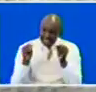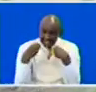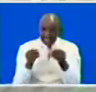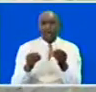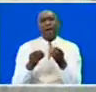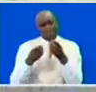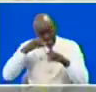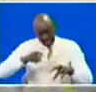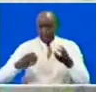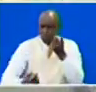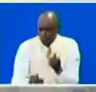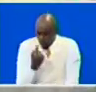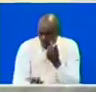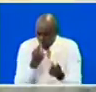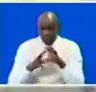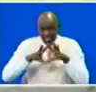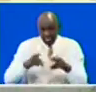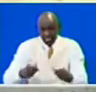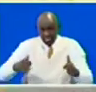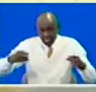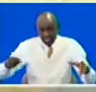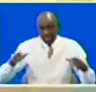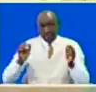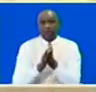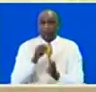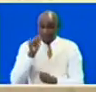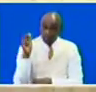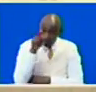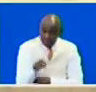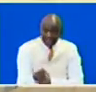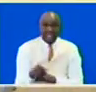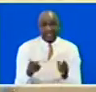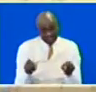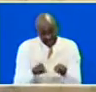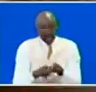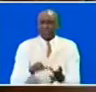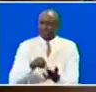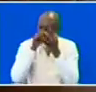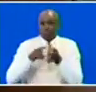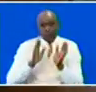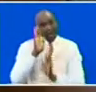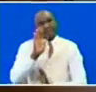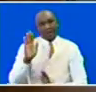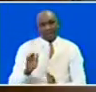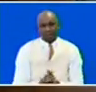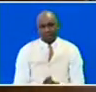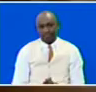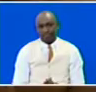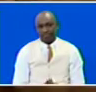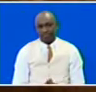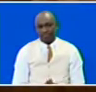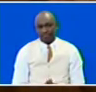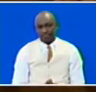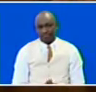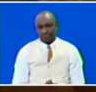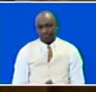kwa umakini na kutengeneza muundo wa dau hili ambao litakuwa la muundo wa kivyake duniani. And then just take out the shoes and step on it to